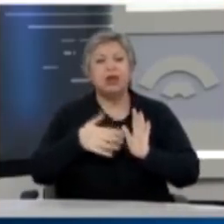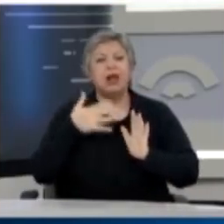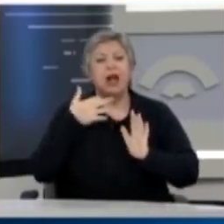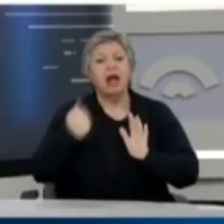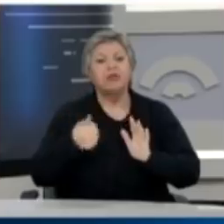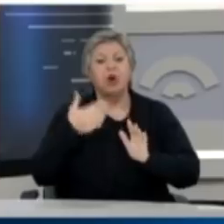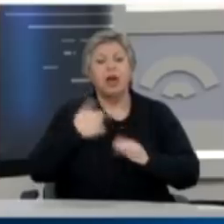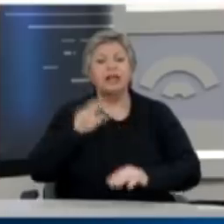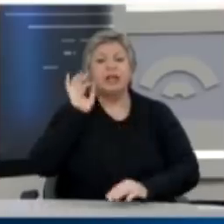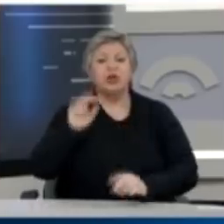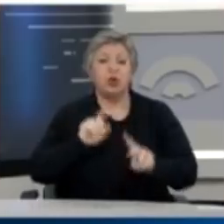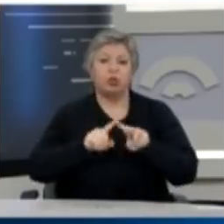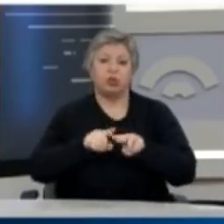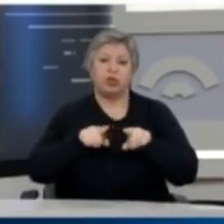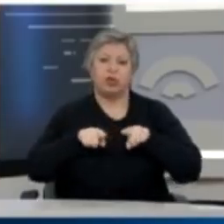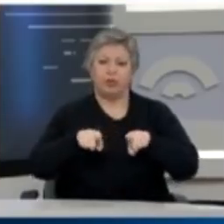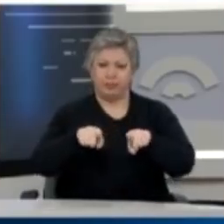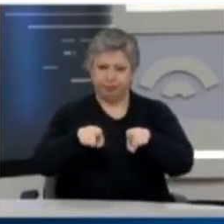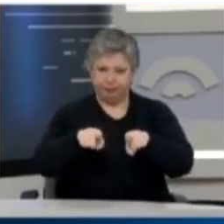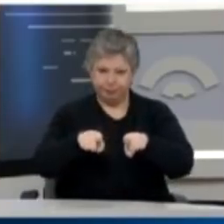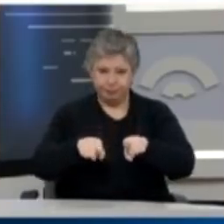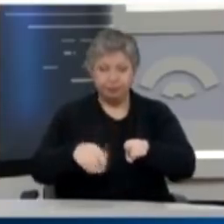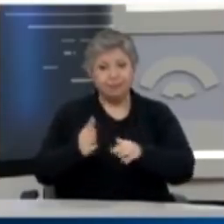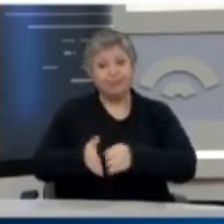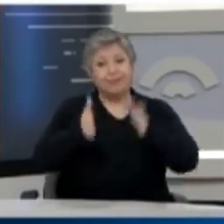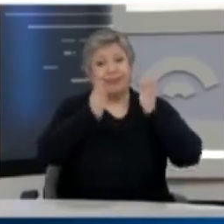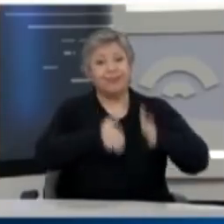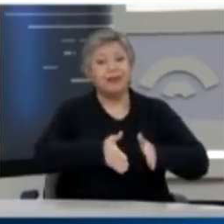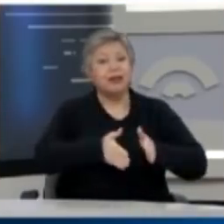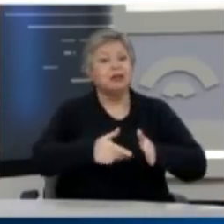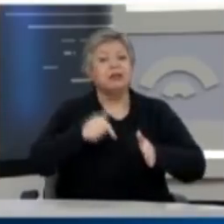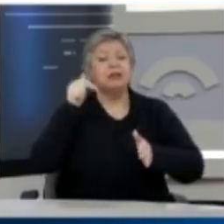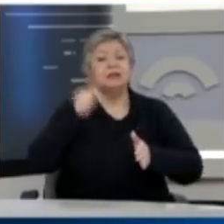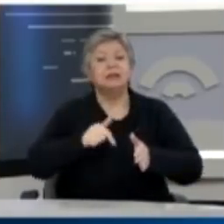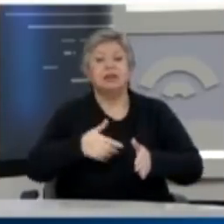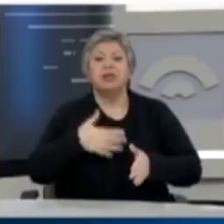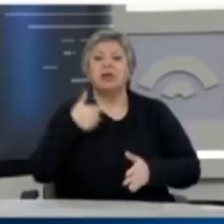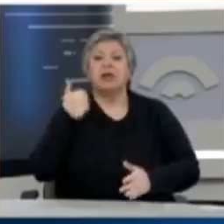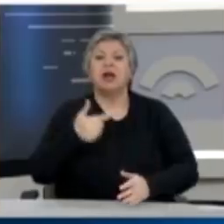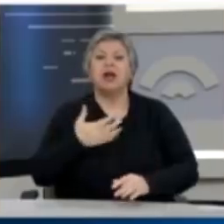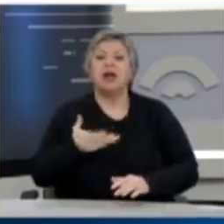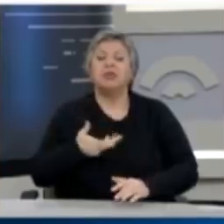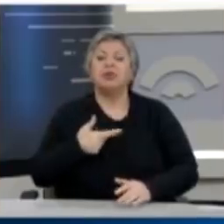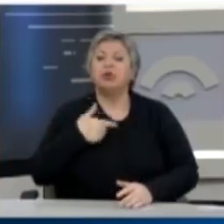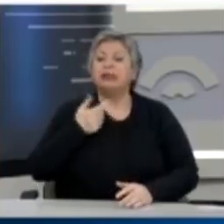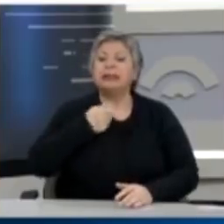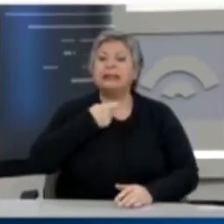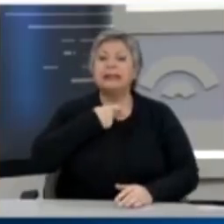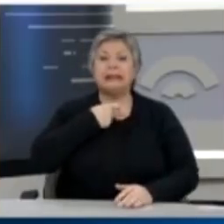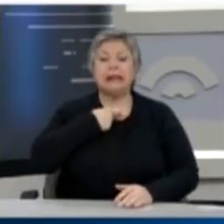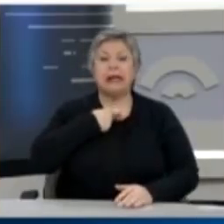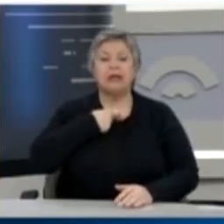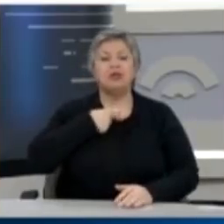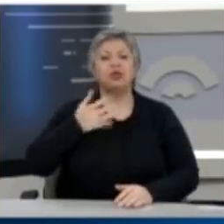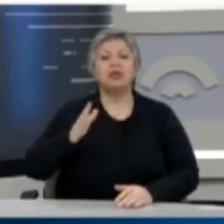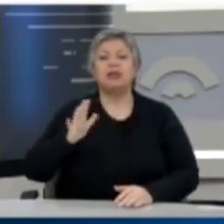αλληλένδετους στόχους. Από τη μια μεριά προωθεί ορισμένες σημερινές ανάγκες του αστικού